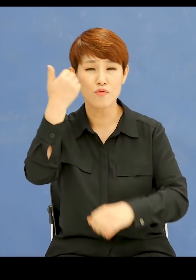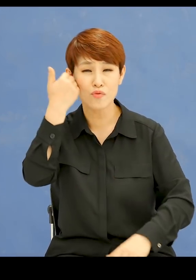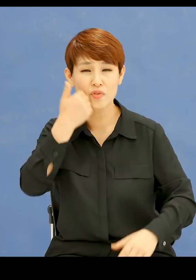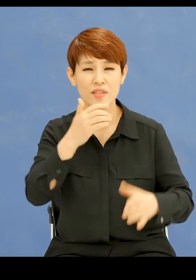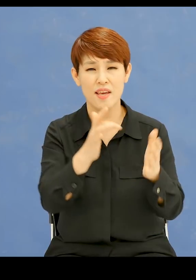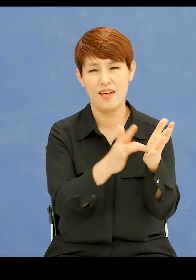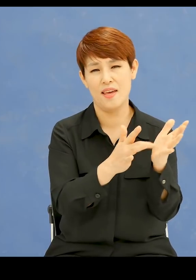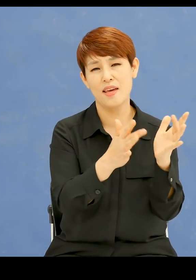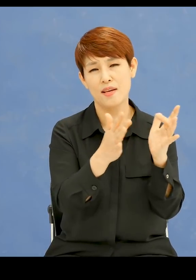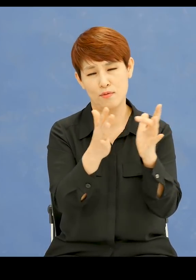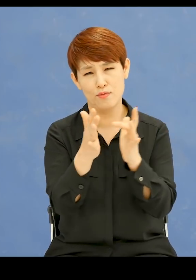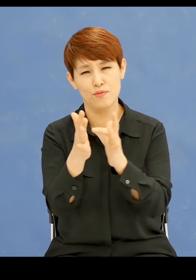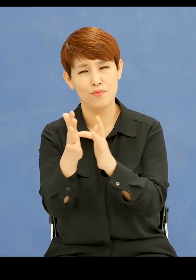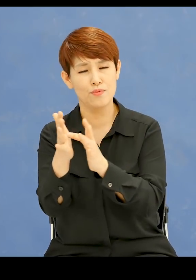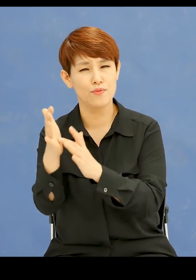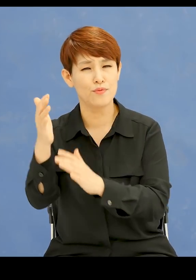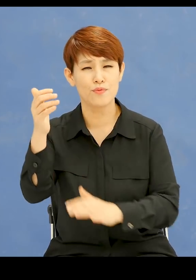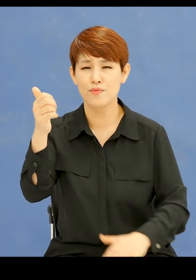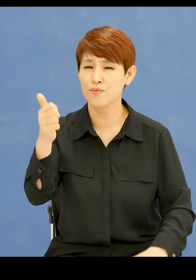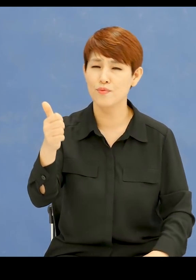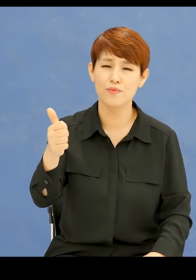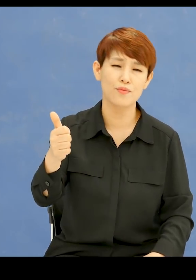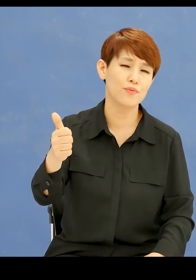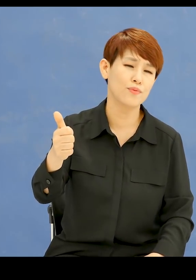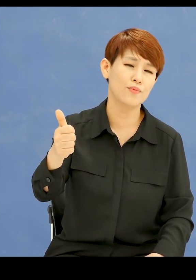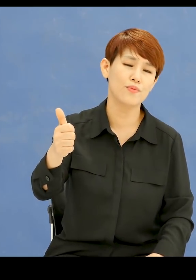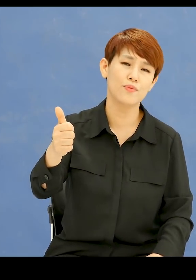사랑 예수